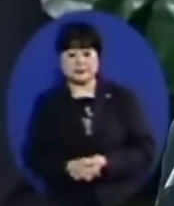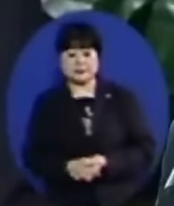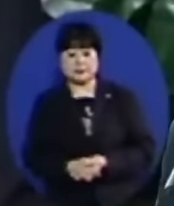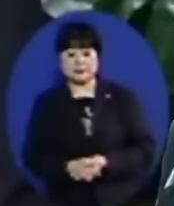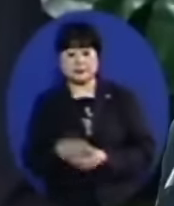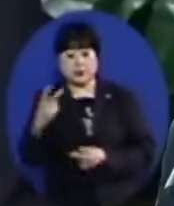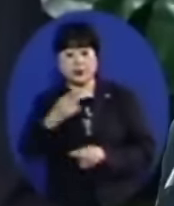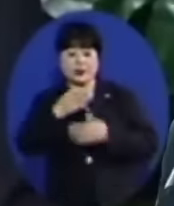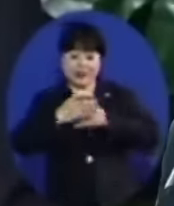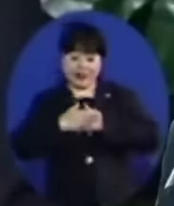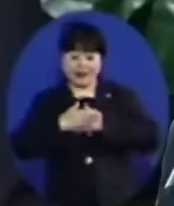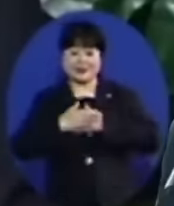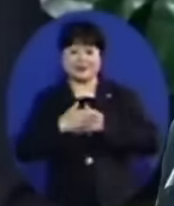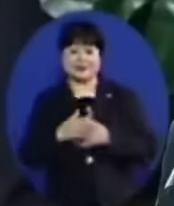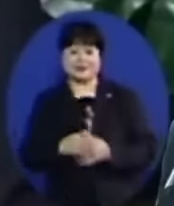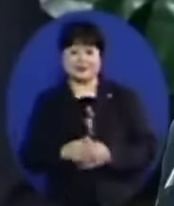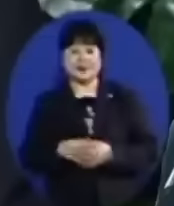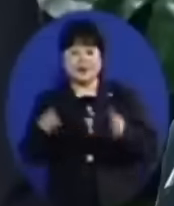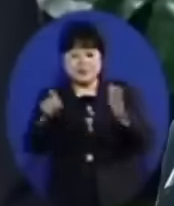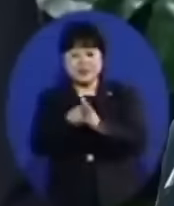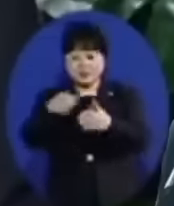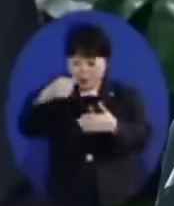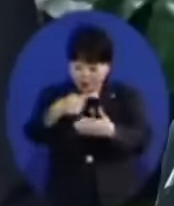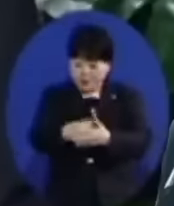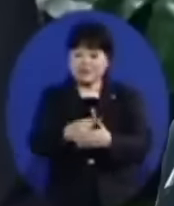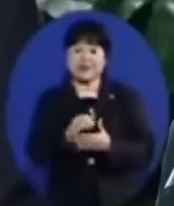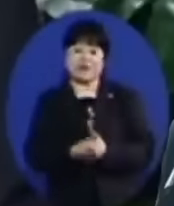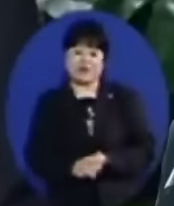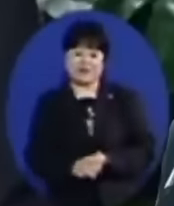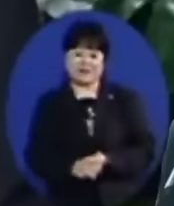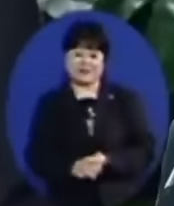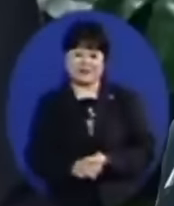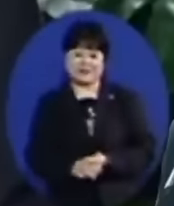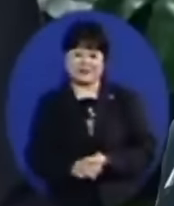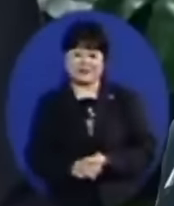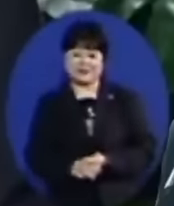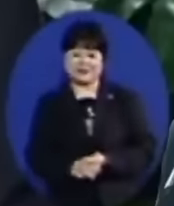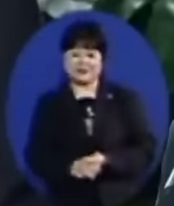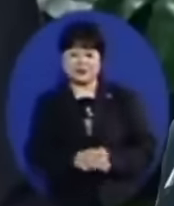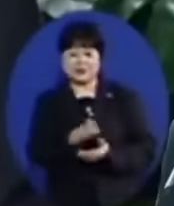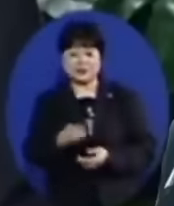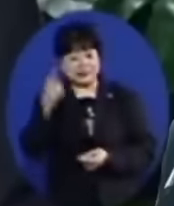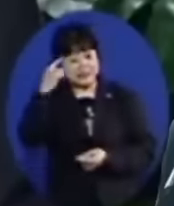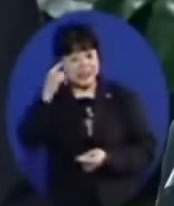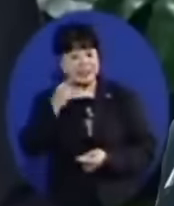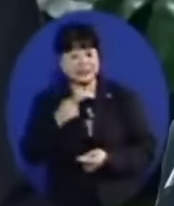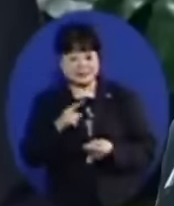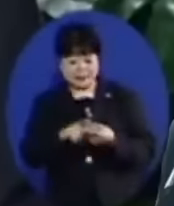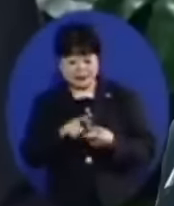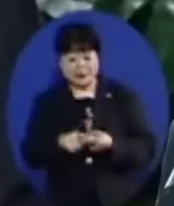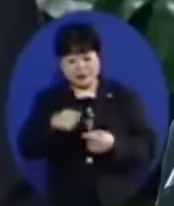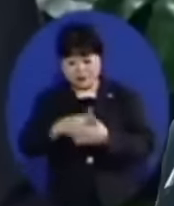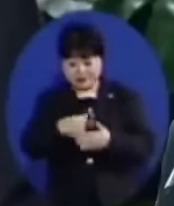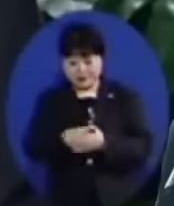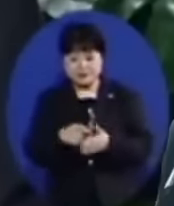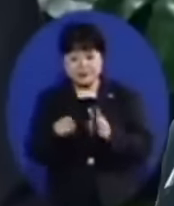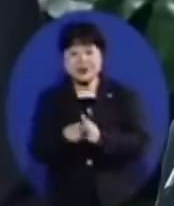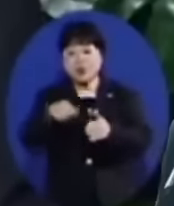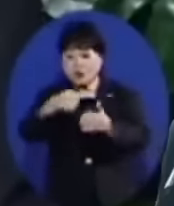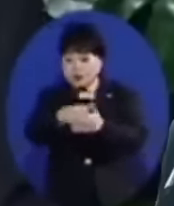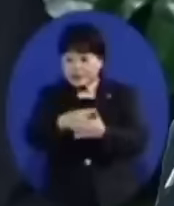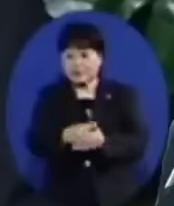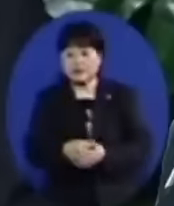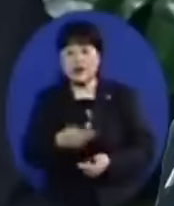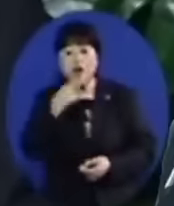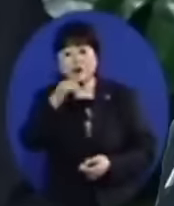그리고 내가 믿기로 결심을 하고 그건 우리의 의지에 달렸으니까 믿기로 결심을 하고